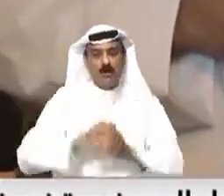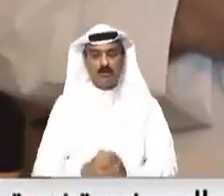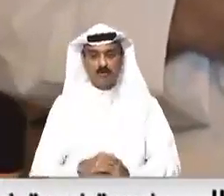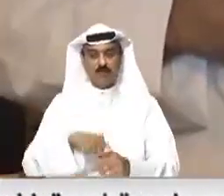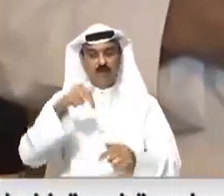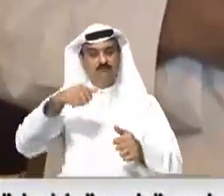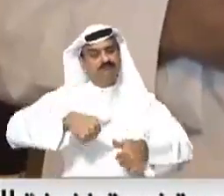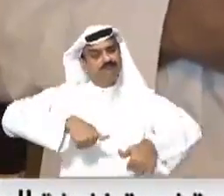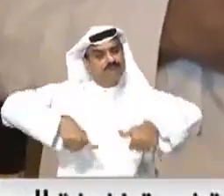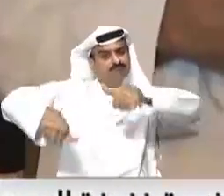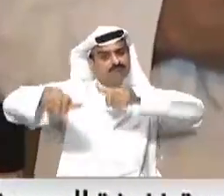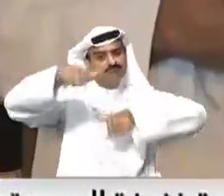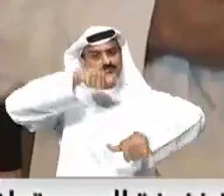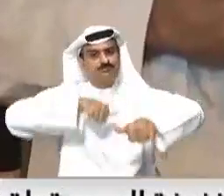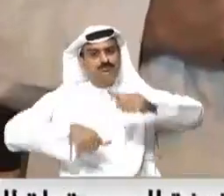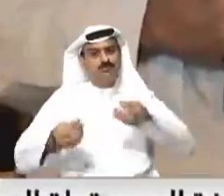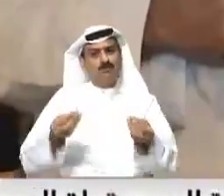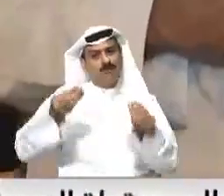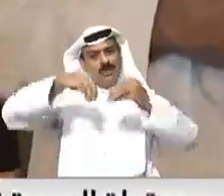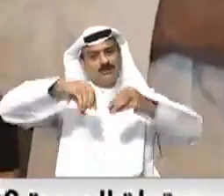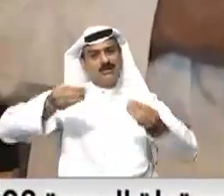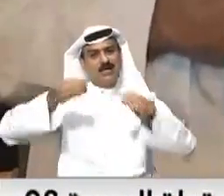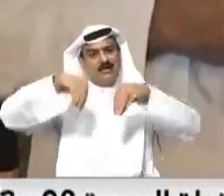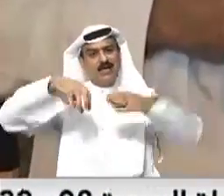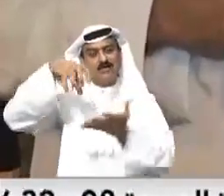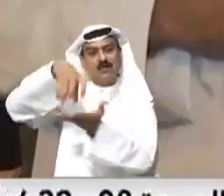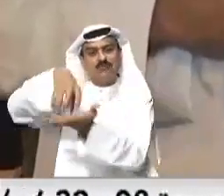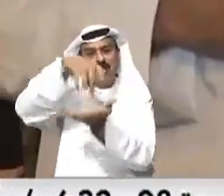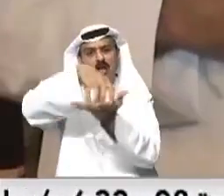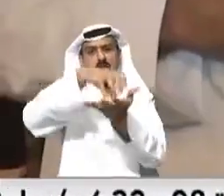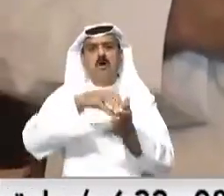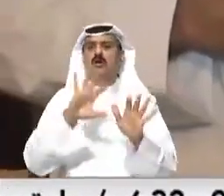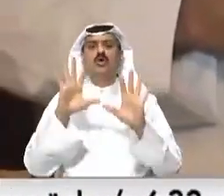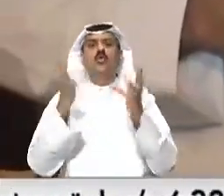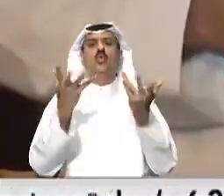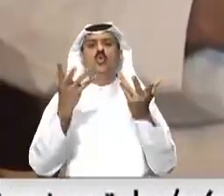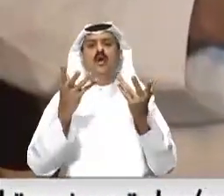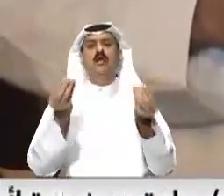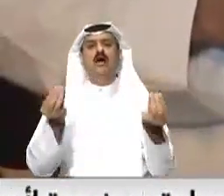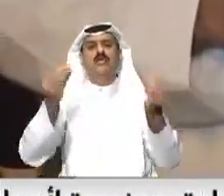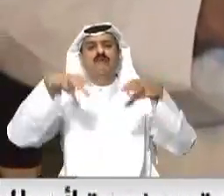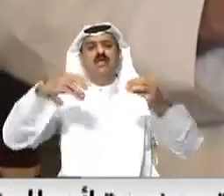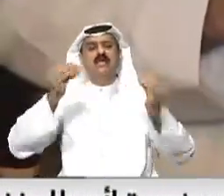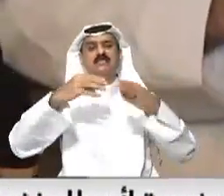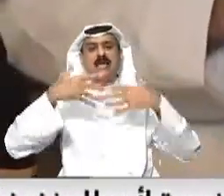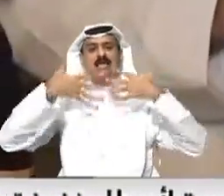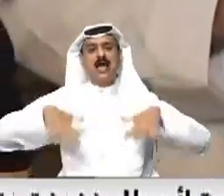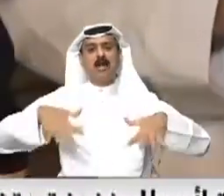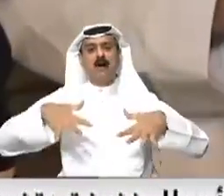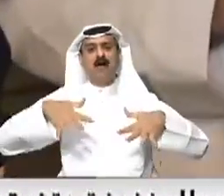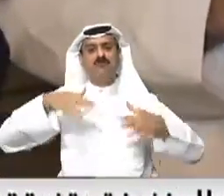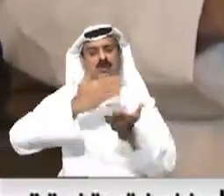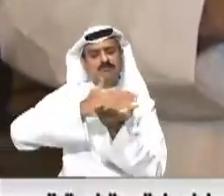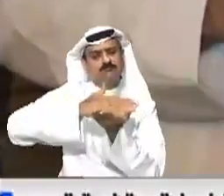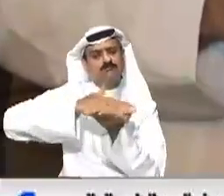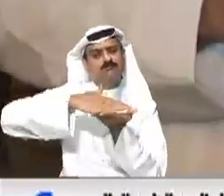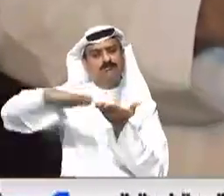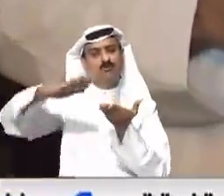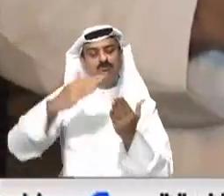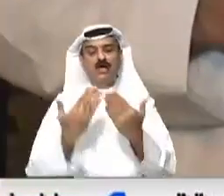التي ستستهدف المواقع الأكثر تضررا في طرق البلاد المختلفة،